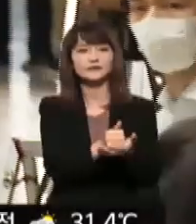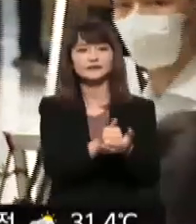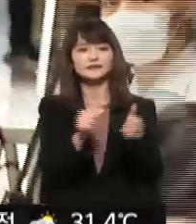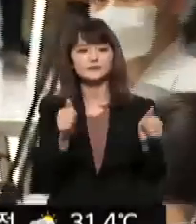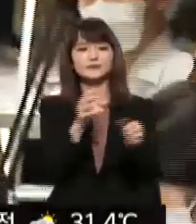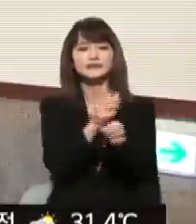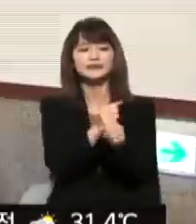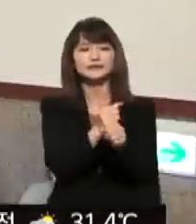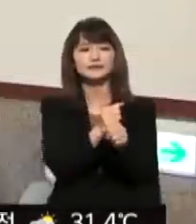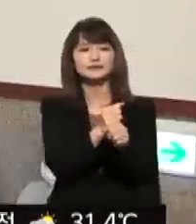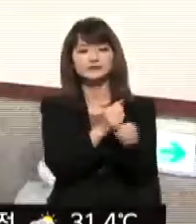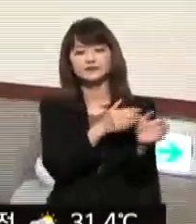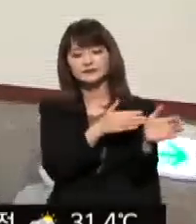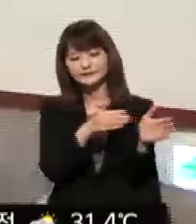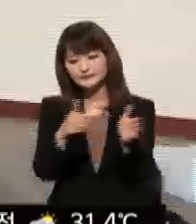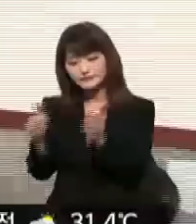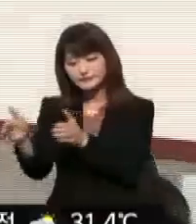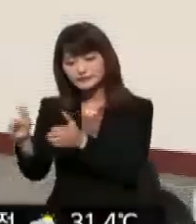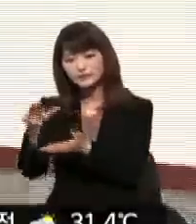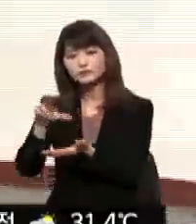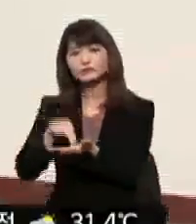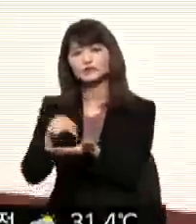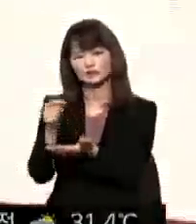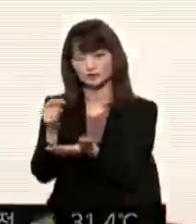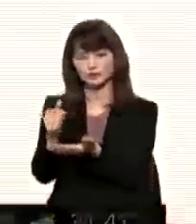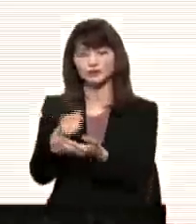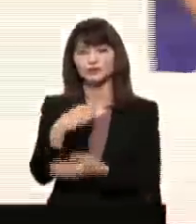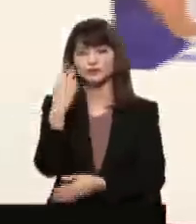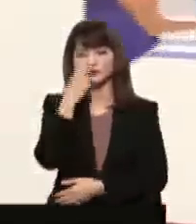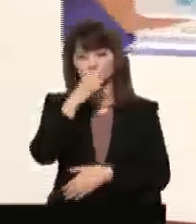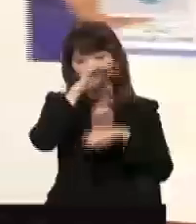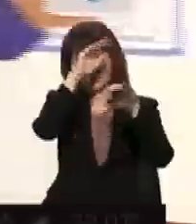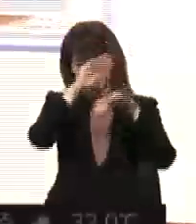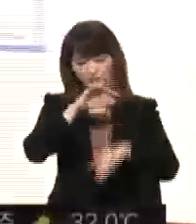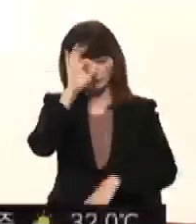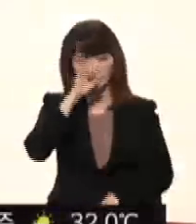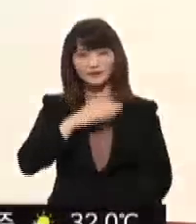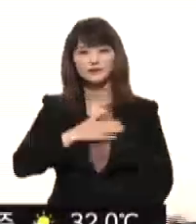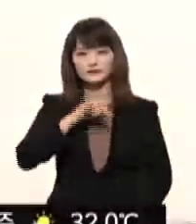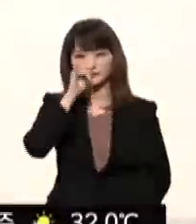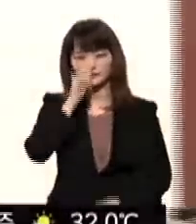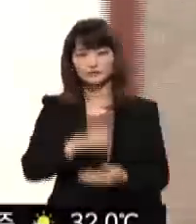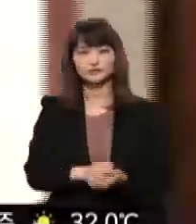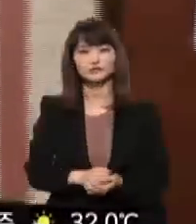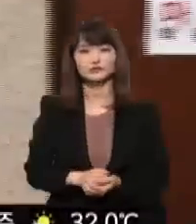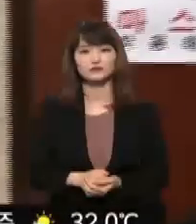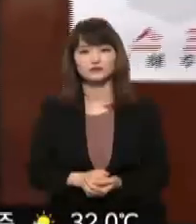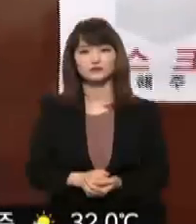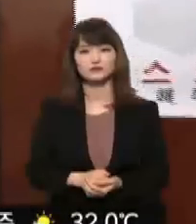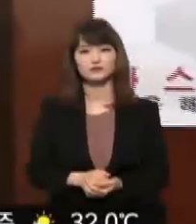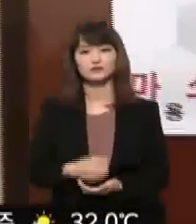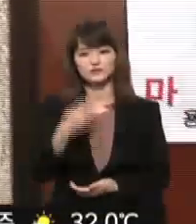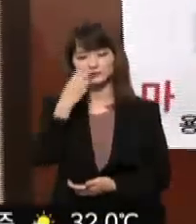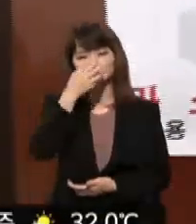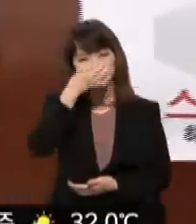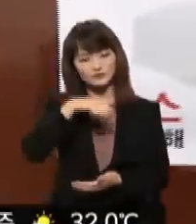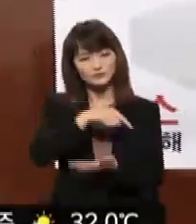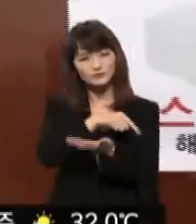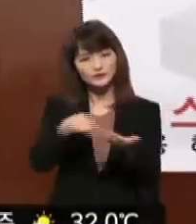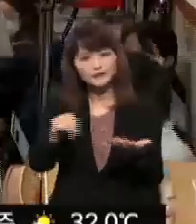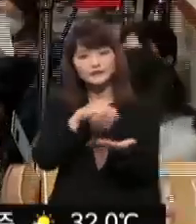때문에 문제가 좀 덜 될 수 있다 그러니까 뭐 이건 수사 내용을 봐야겠지만 문제를 유불리를 좀 따져봐야겠지만 하필이